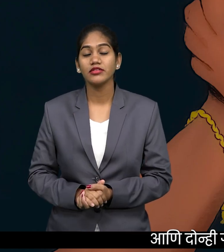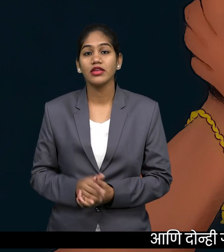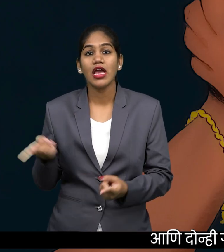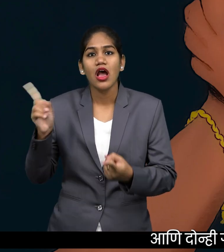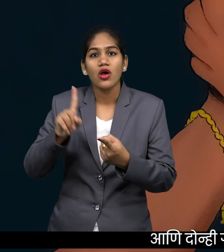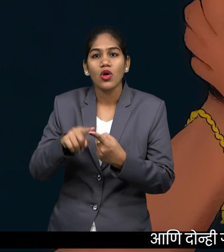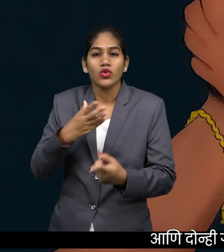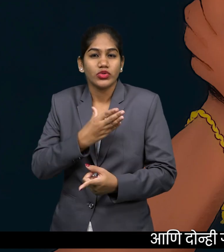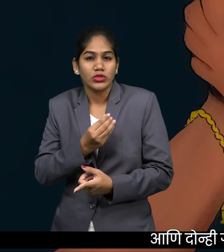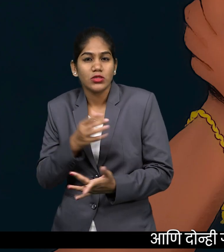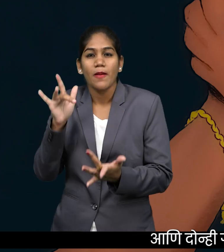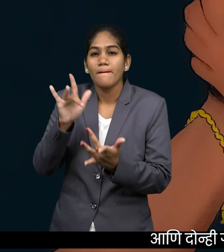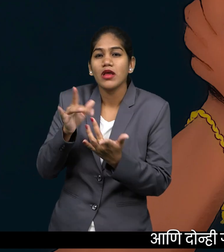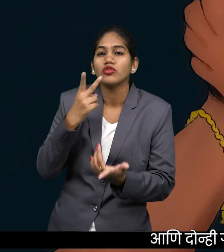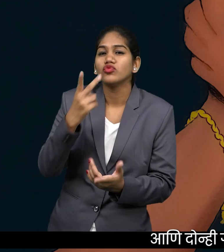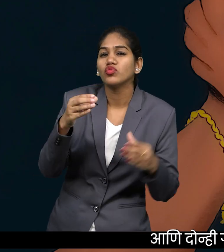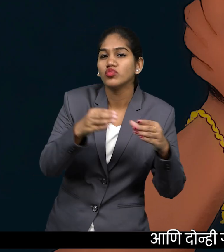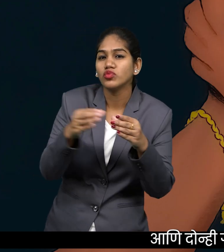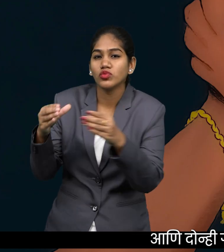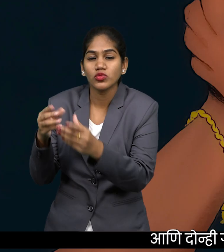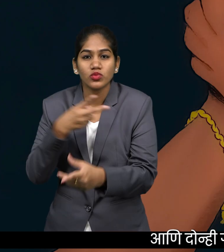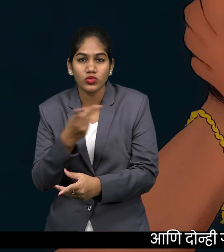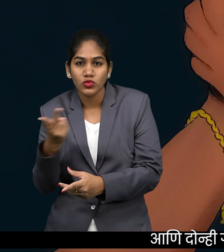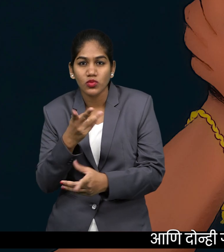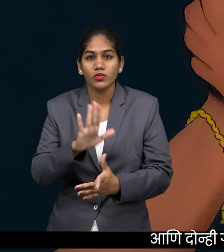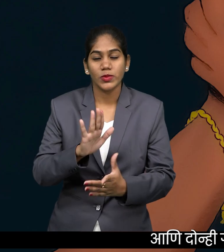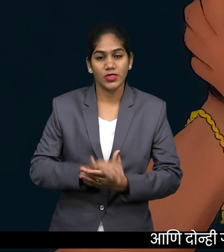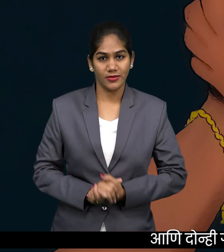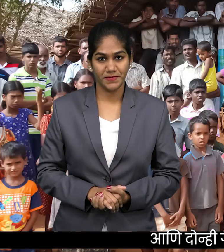असे वाटले आणि दोन्ही गटांमध्ये तणाव निर्माण झाला.